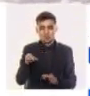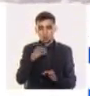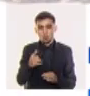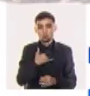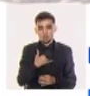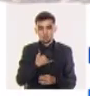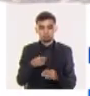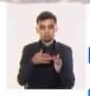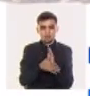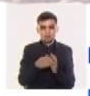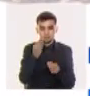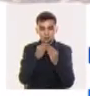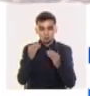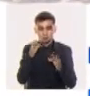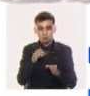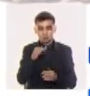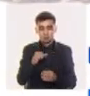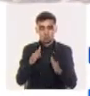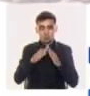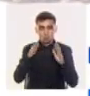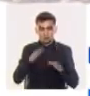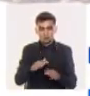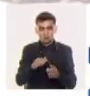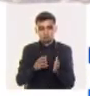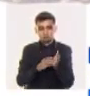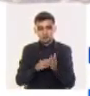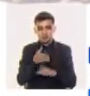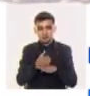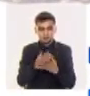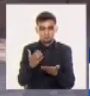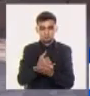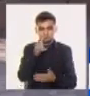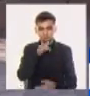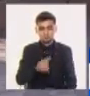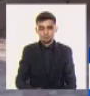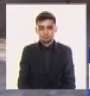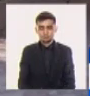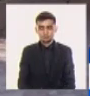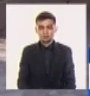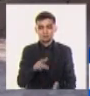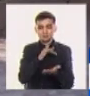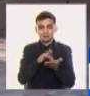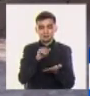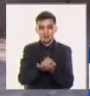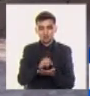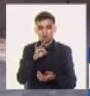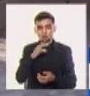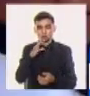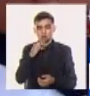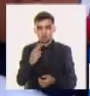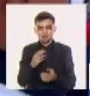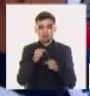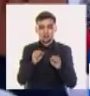у нас уходят на продукты. И порой дома даже кусочка хлеба не найти. В отделе Центра занятости и социальной защиты